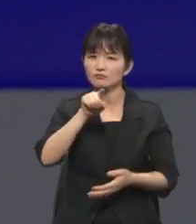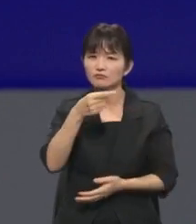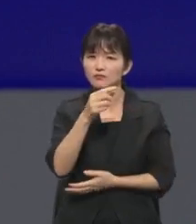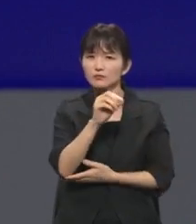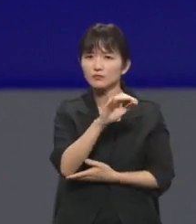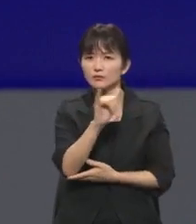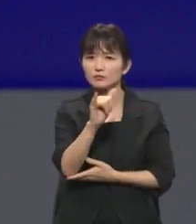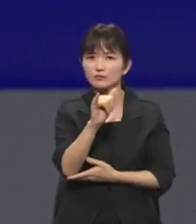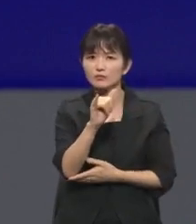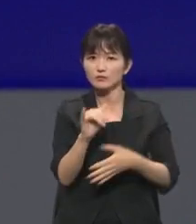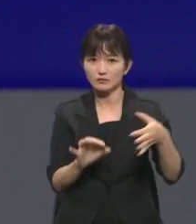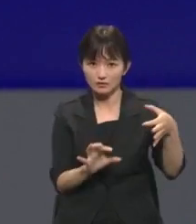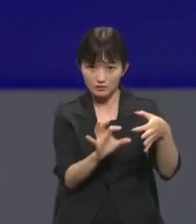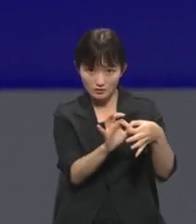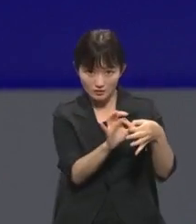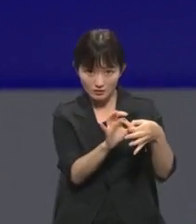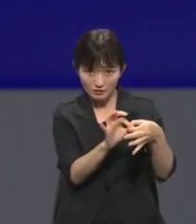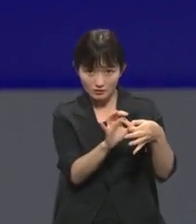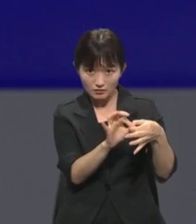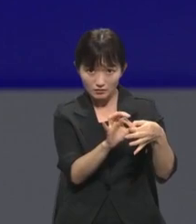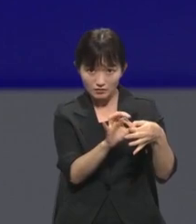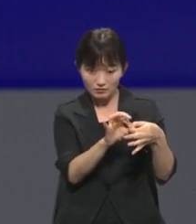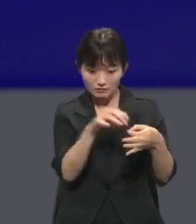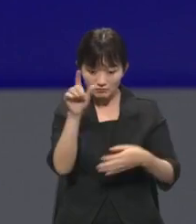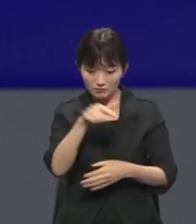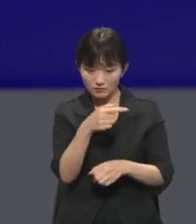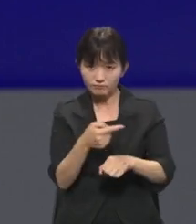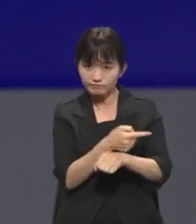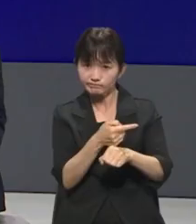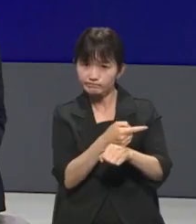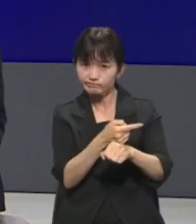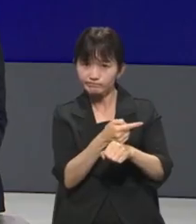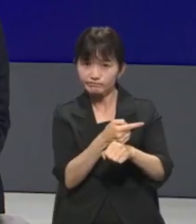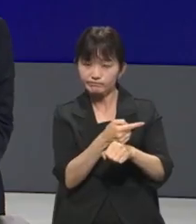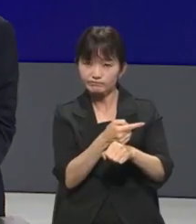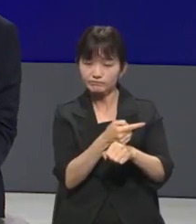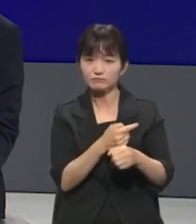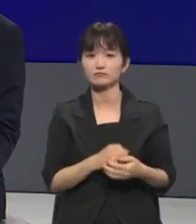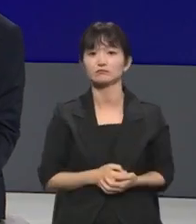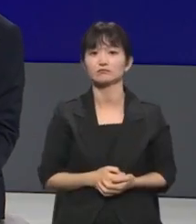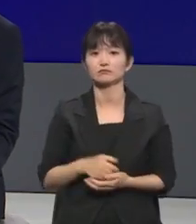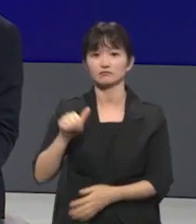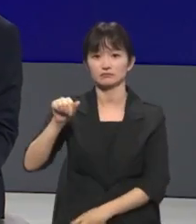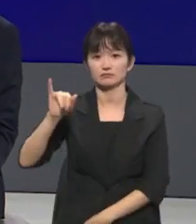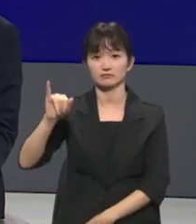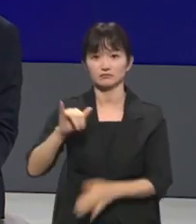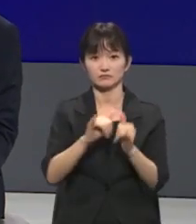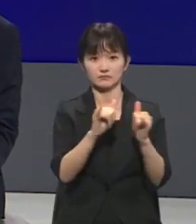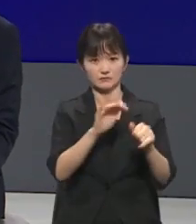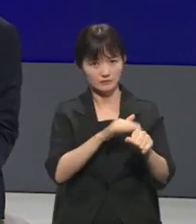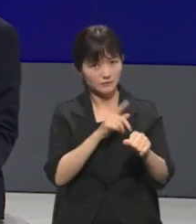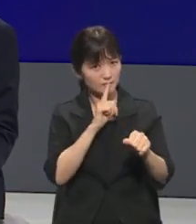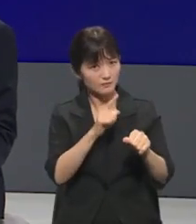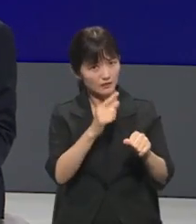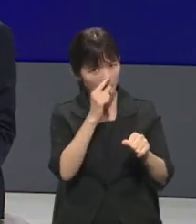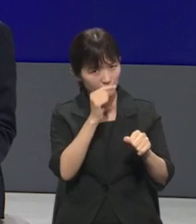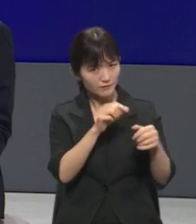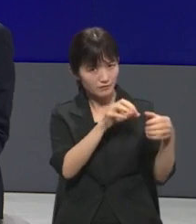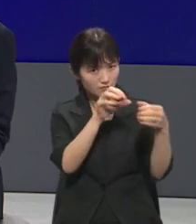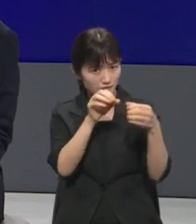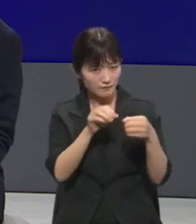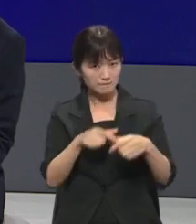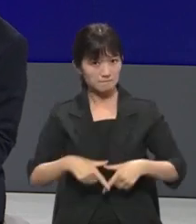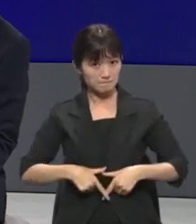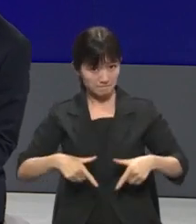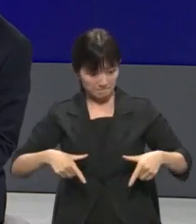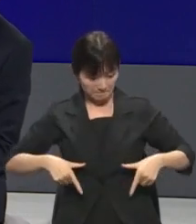이르는 사용자들이 하루에 1시간 이상 이 서비스를 이용하고 있다고 말하고 있는데요. AI가 사람의 부적절한 발언이나 민감한 대화에도